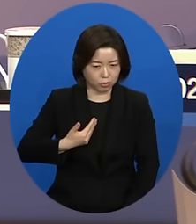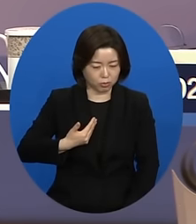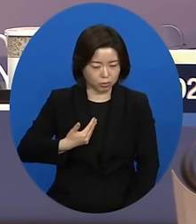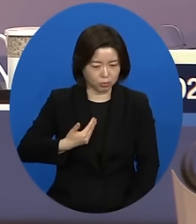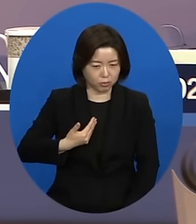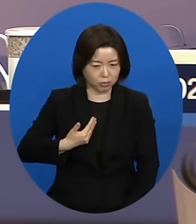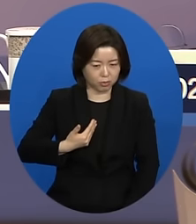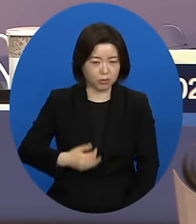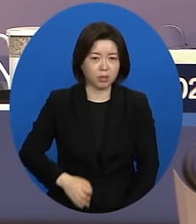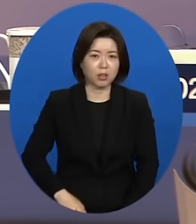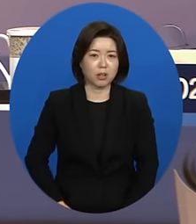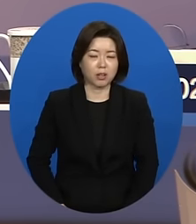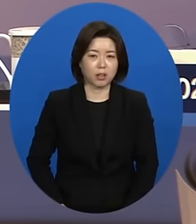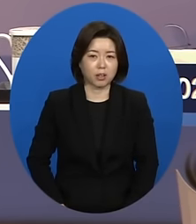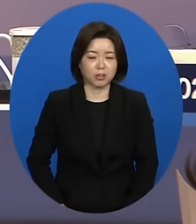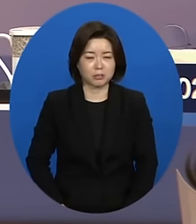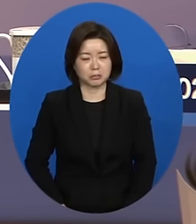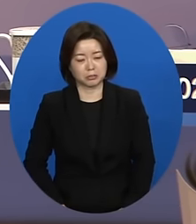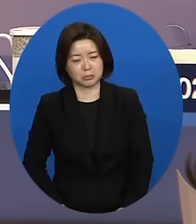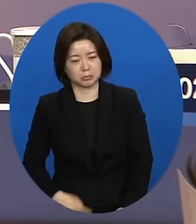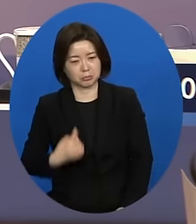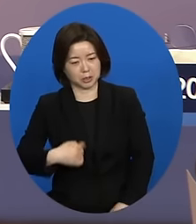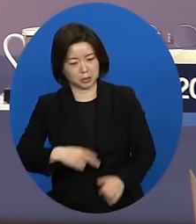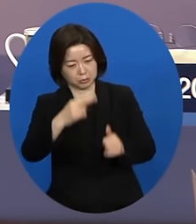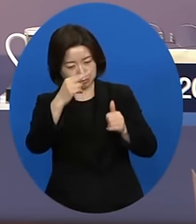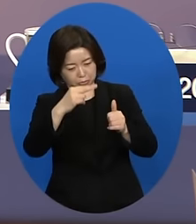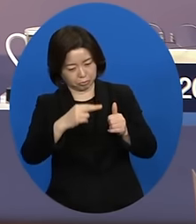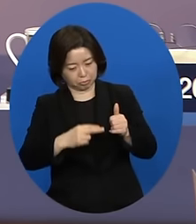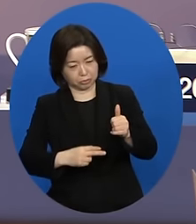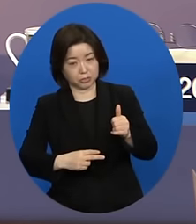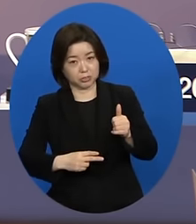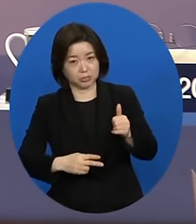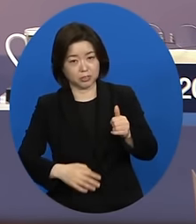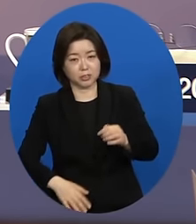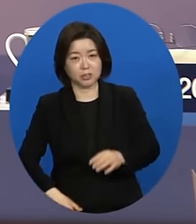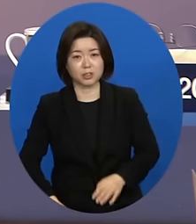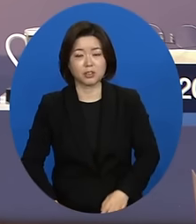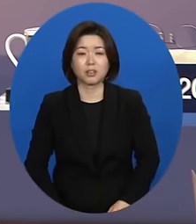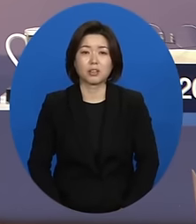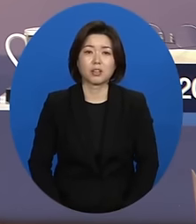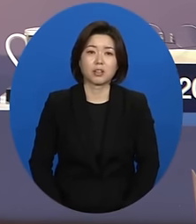그런데 그분이 저를 쓱 보더니 하는 말이, 나는